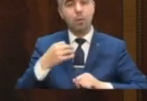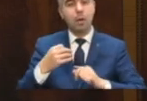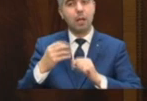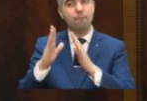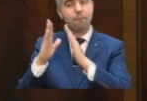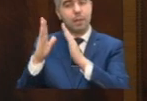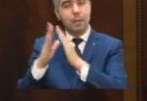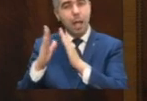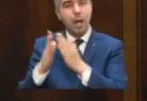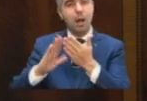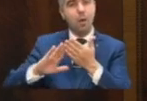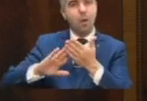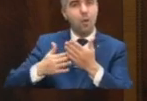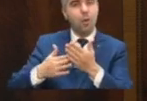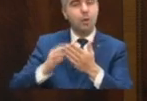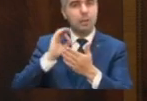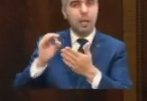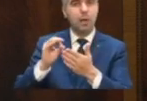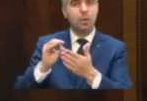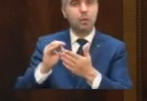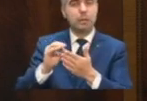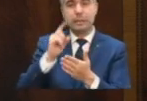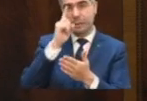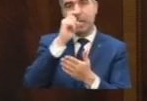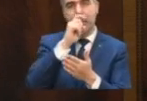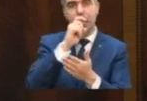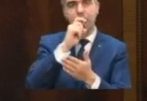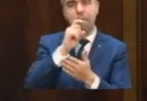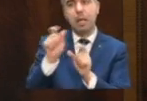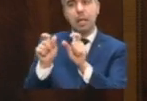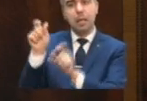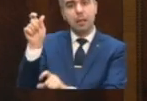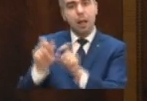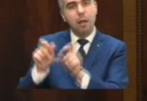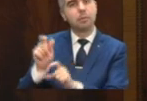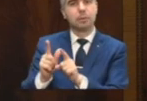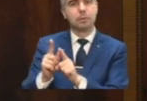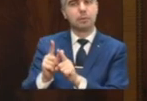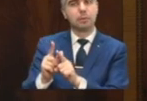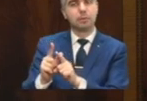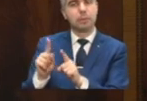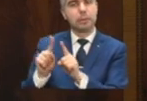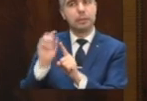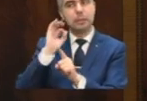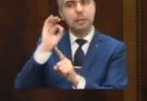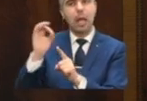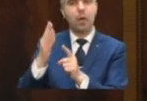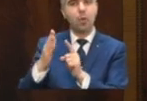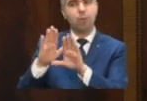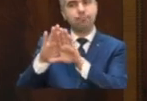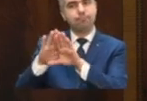نعت اللائق، فإننا نقصد كرامة الإنسان، نقصد استقراره